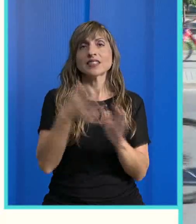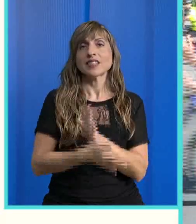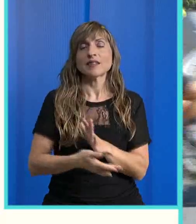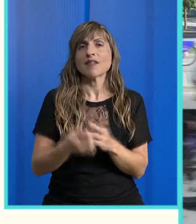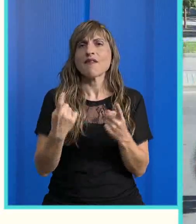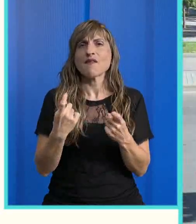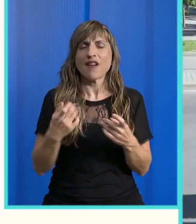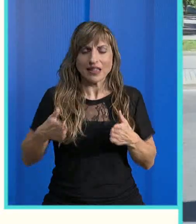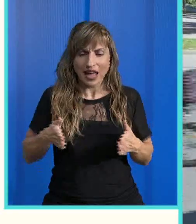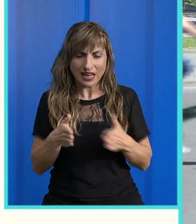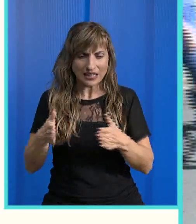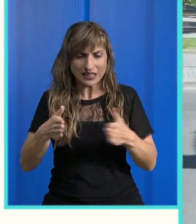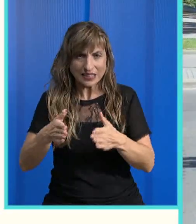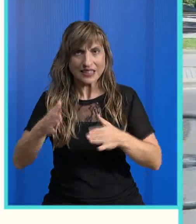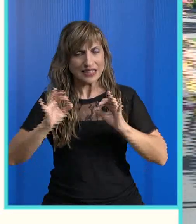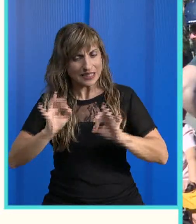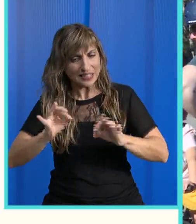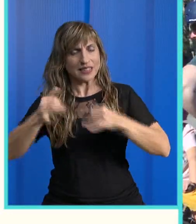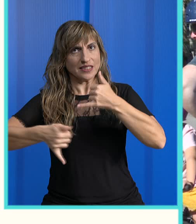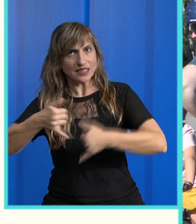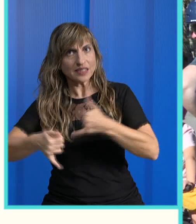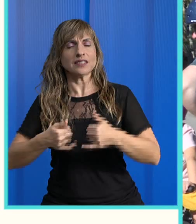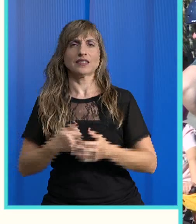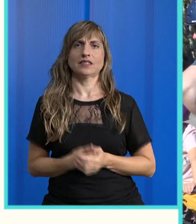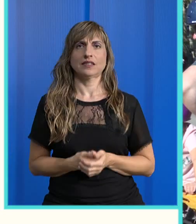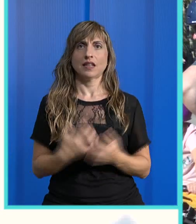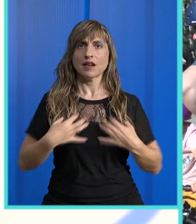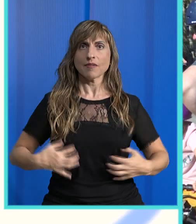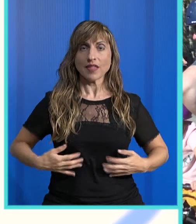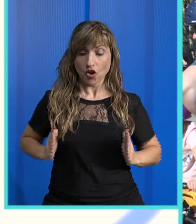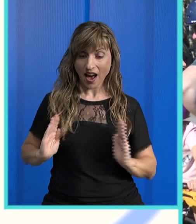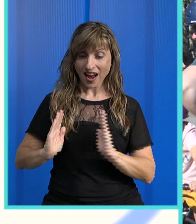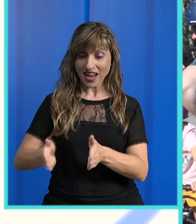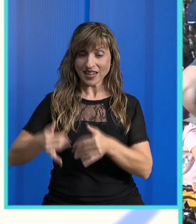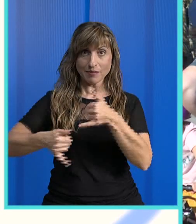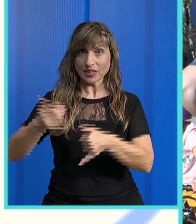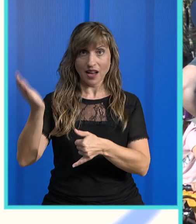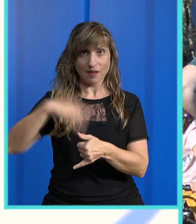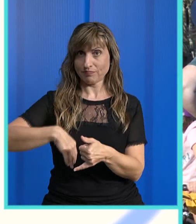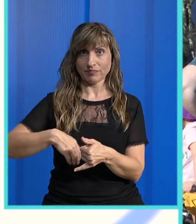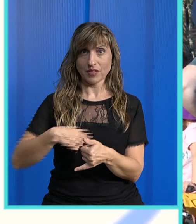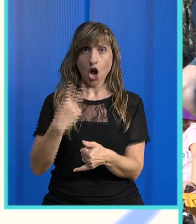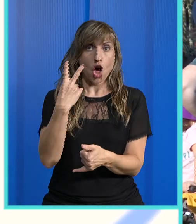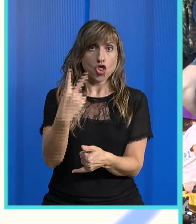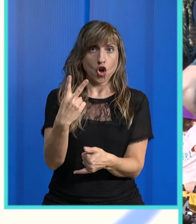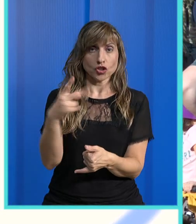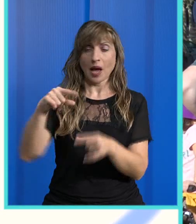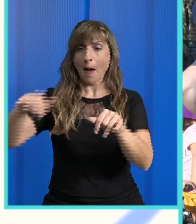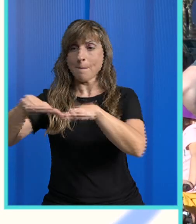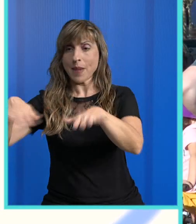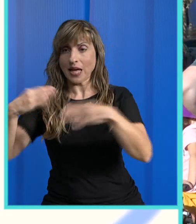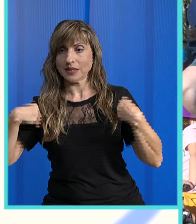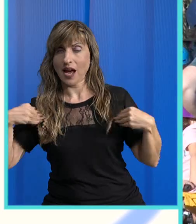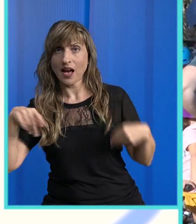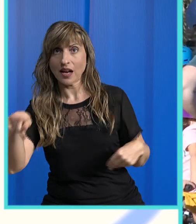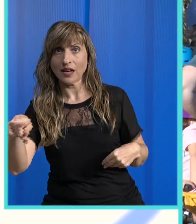'infraestructura ciclista a la ciutat. A Badalona és que no hi ha cap carril bici. N'hi ha dos, el de la platja que és per oci i després el